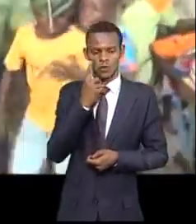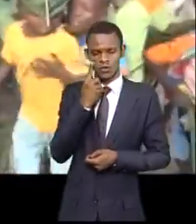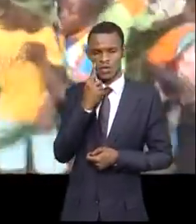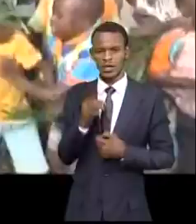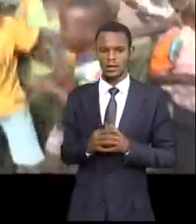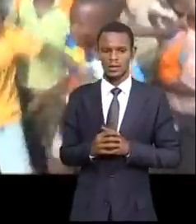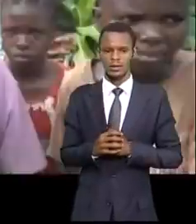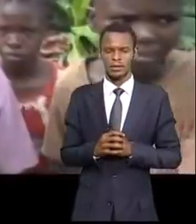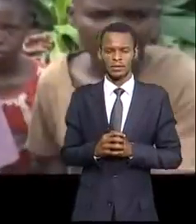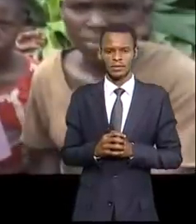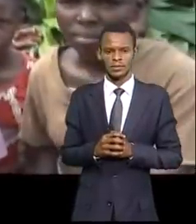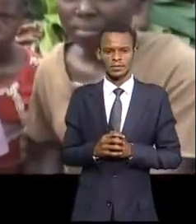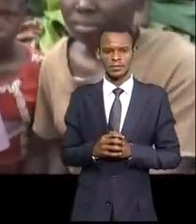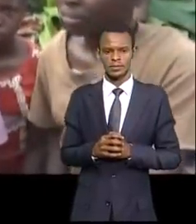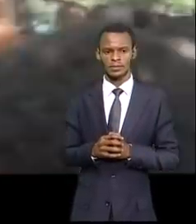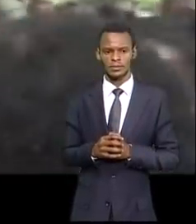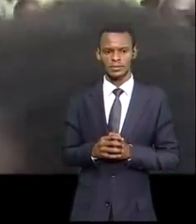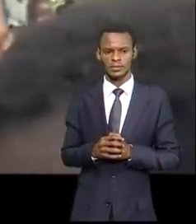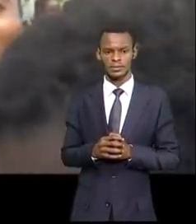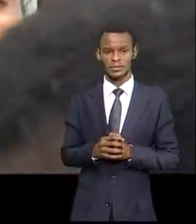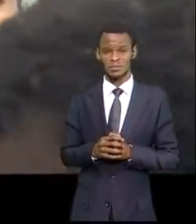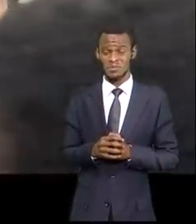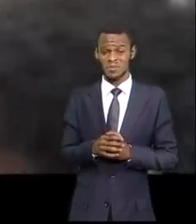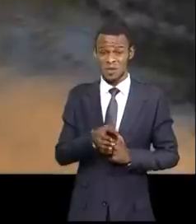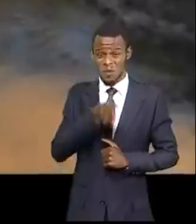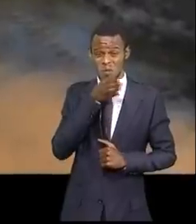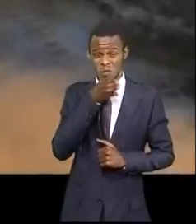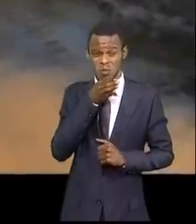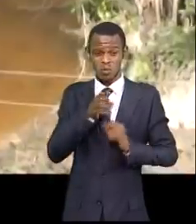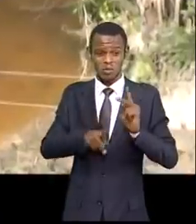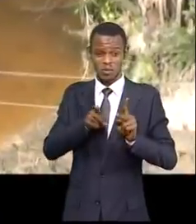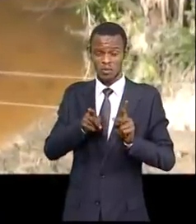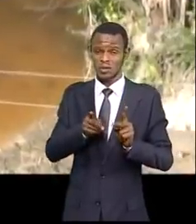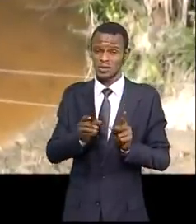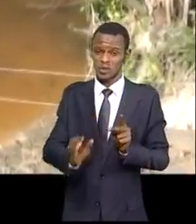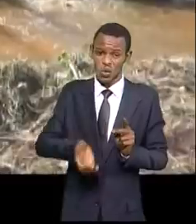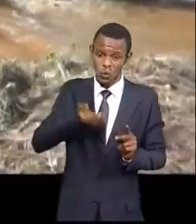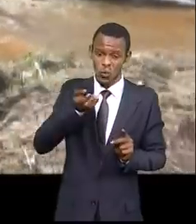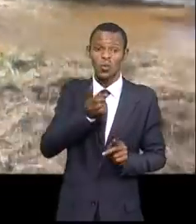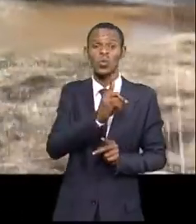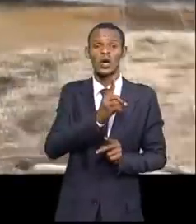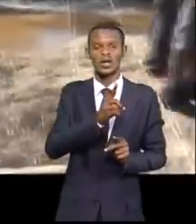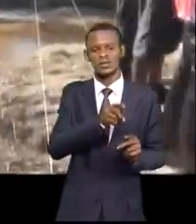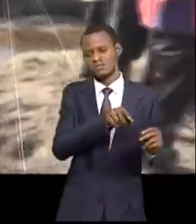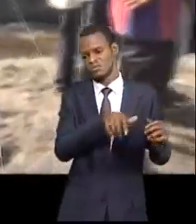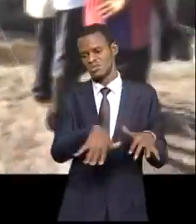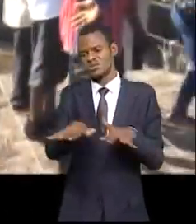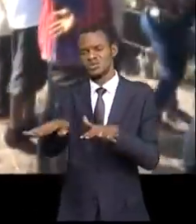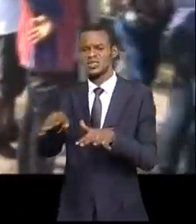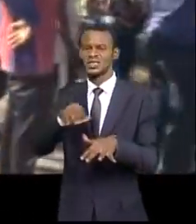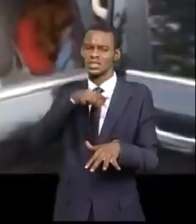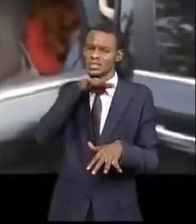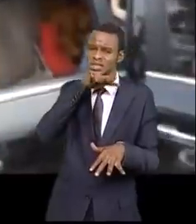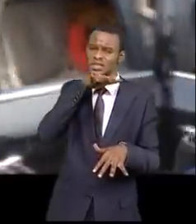jamais entré dans ces bidonvilles la population secours à l'eau de la rivière impropre à la consommation avec toutes les conséquences des différentes